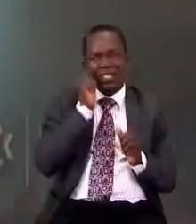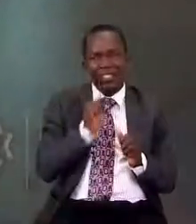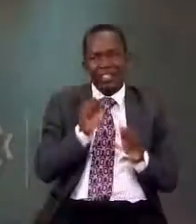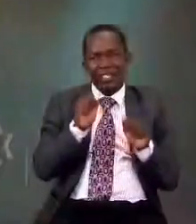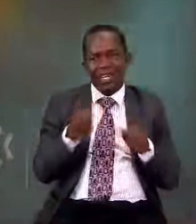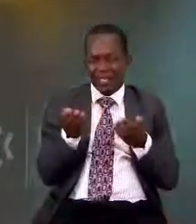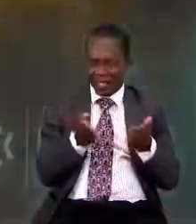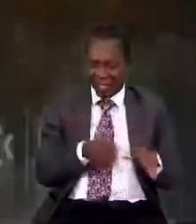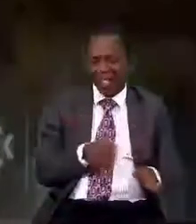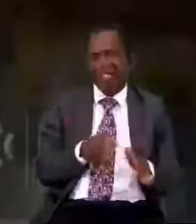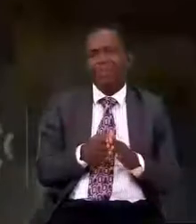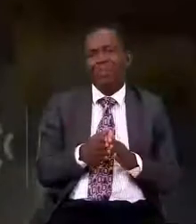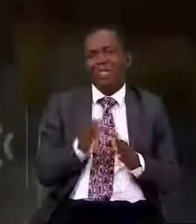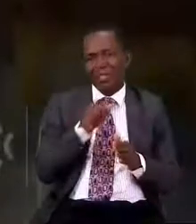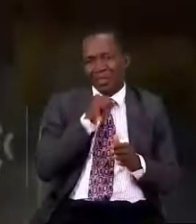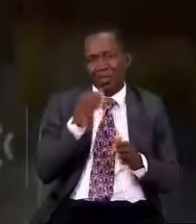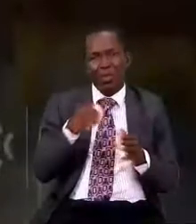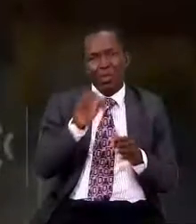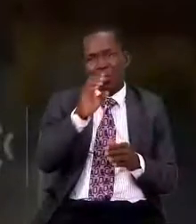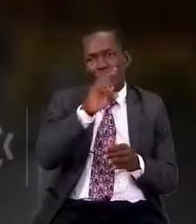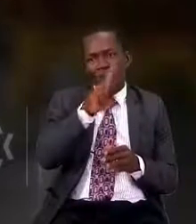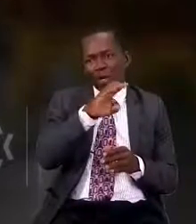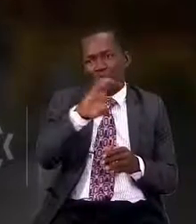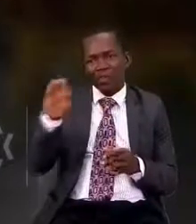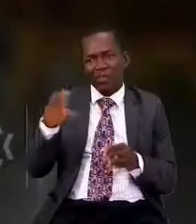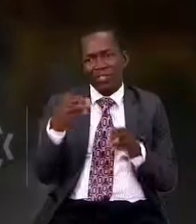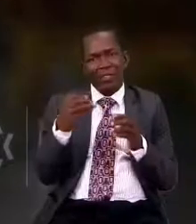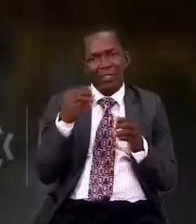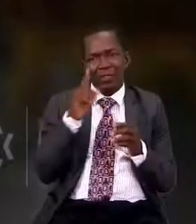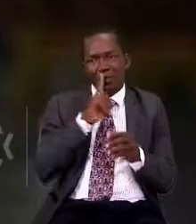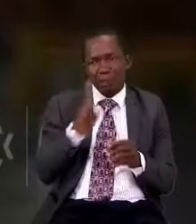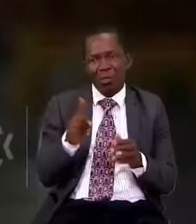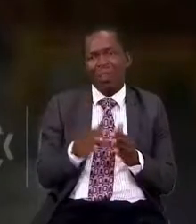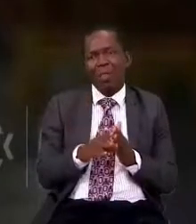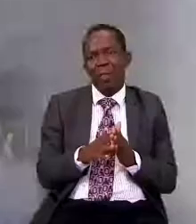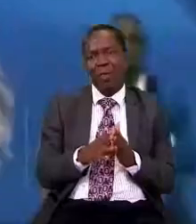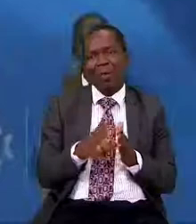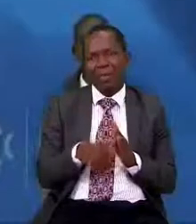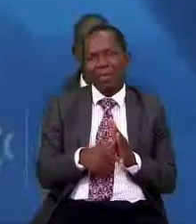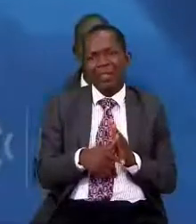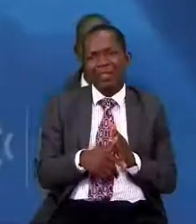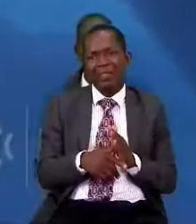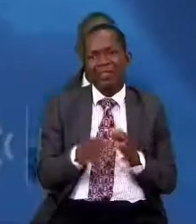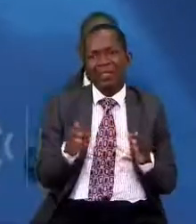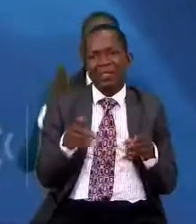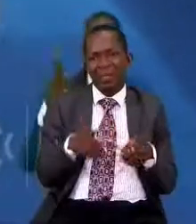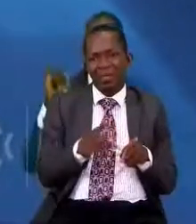femme. Et puis, on allait à la maison, on fait les soins à la maison. Le jour de la croisade, là,